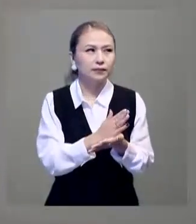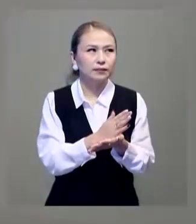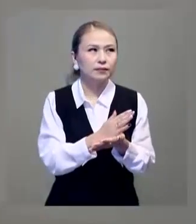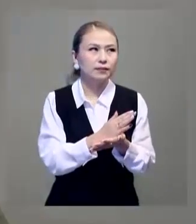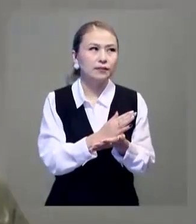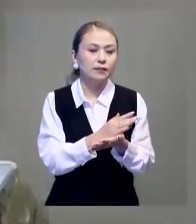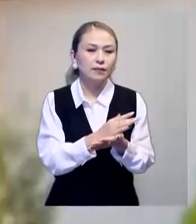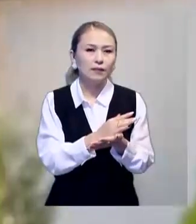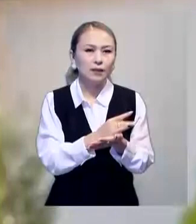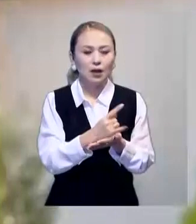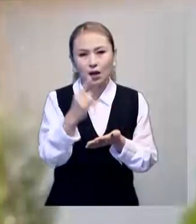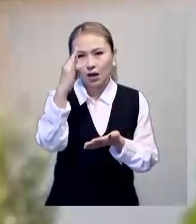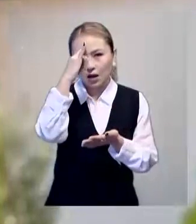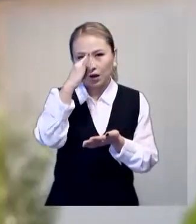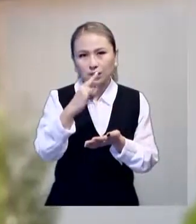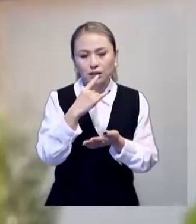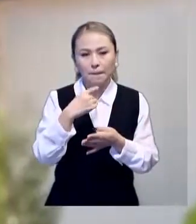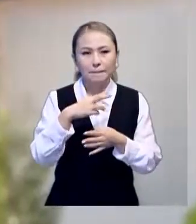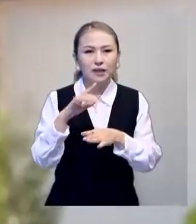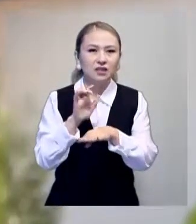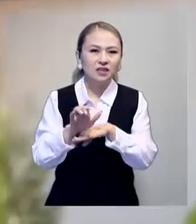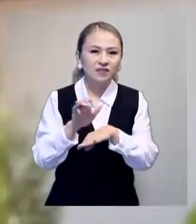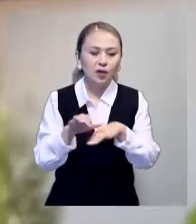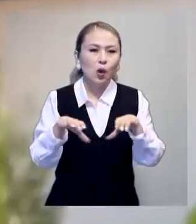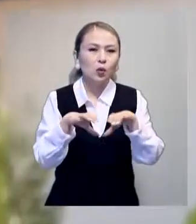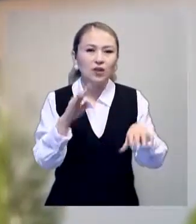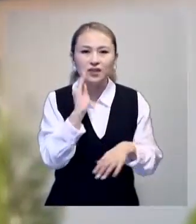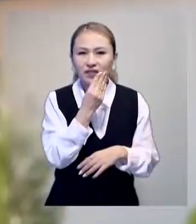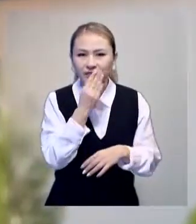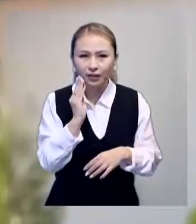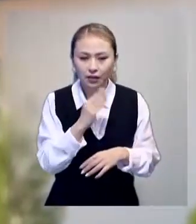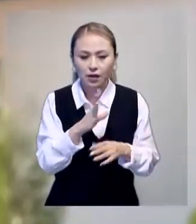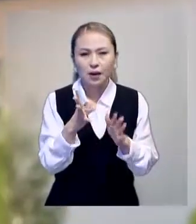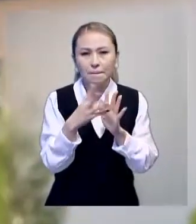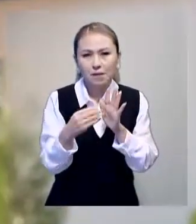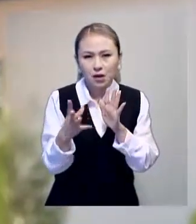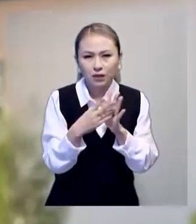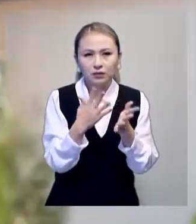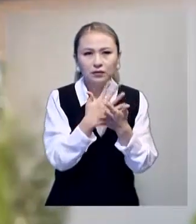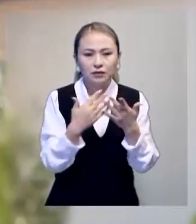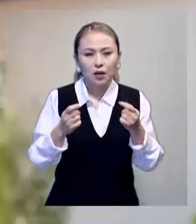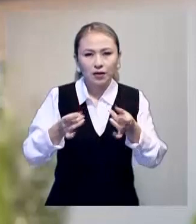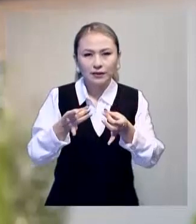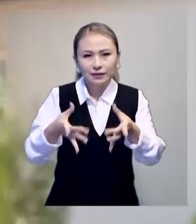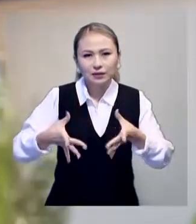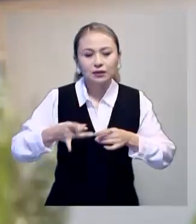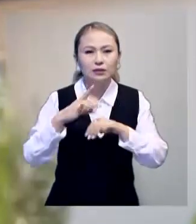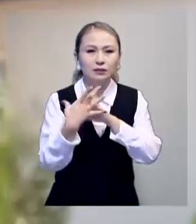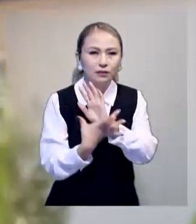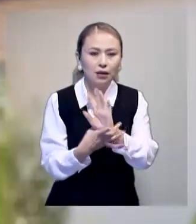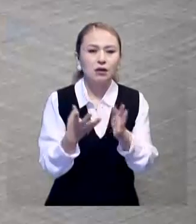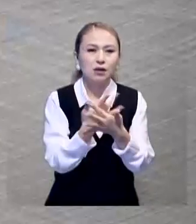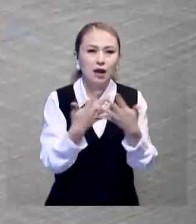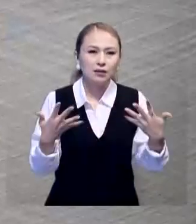экспортируем рулоны. Салфетки. Медициналық мақта дәке аяқ қап шығарамыз. Шикізаттық жіпте